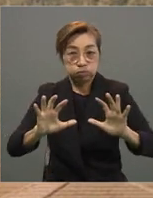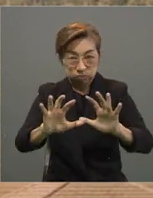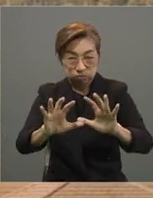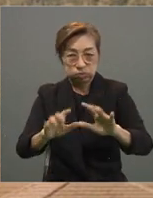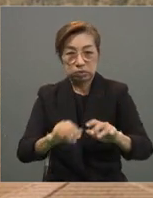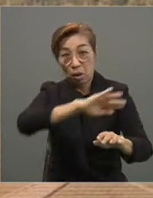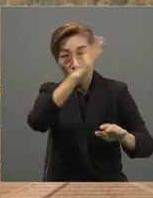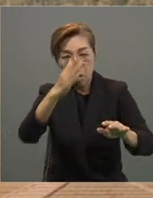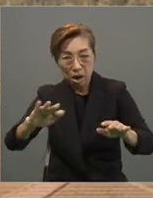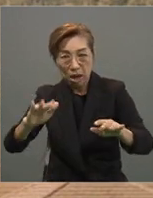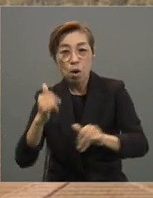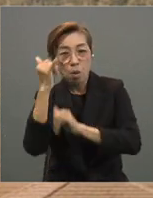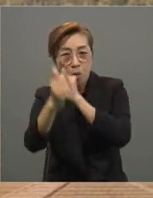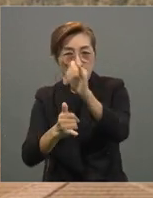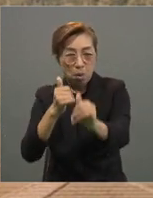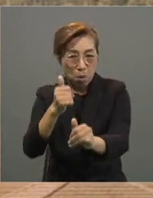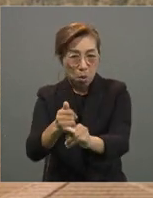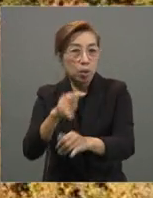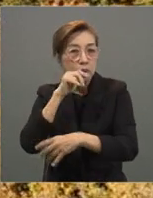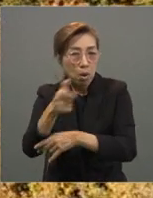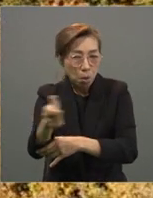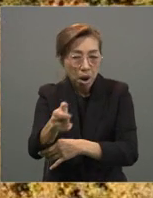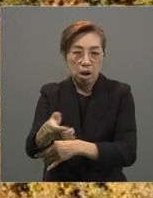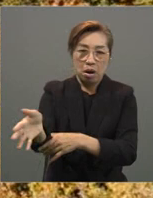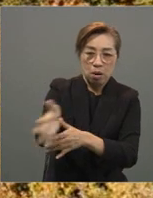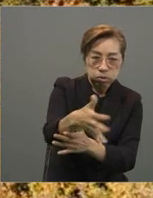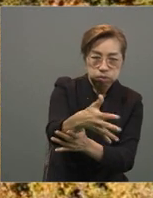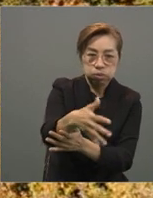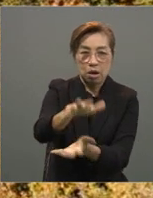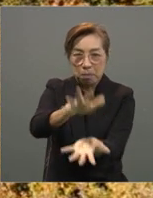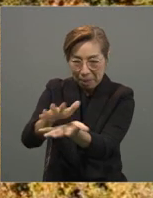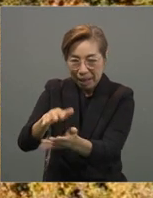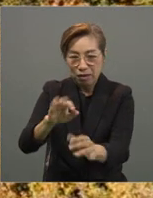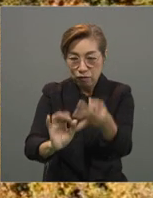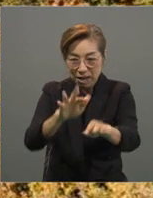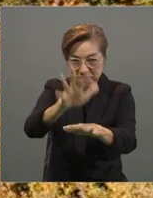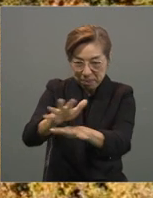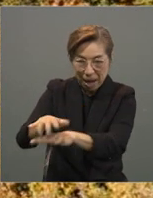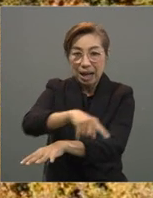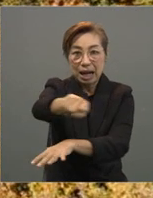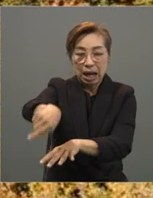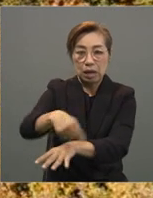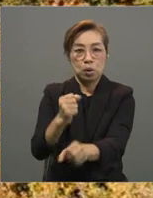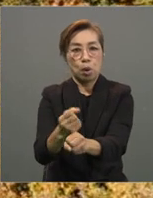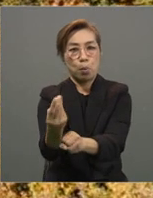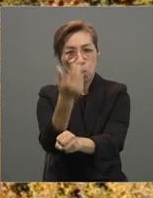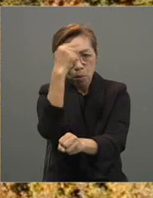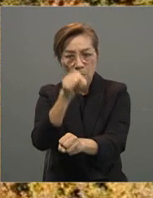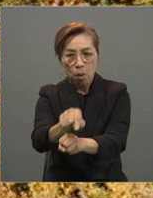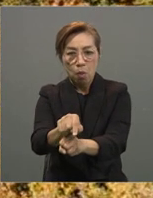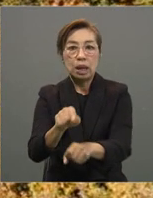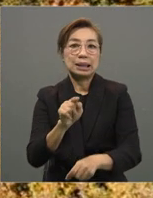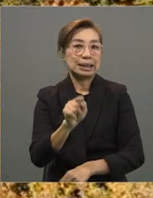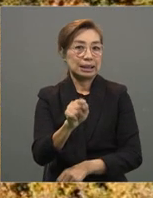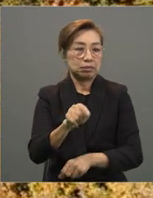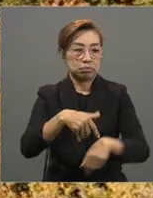6:30นาทีนะคะซึ่งขณะนี้ก็อยู่ระหว่างการควบคุมแล้วก็พยายามที่จะดับไฟป่าให้ได้เร็วที่สุดเนื่องจากว่าเป็น